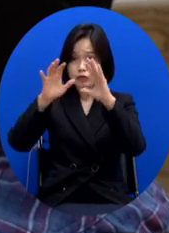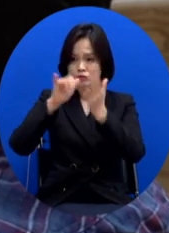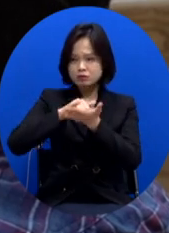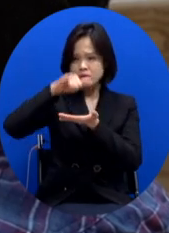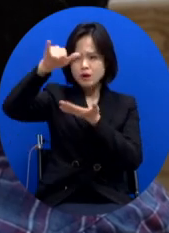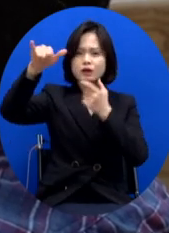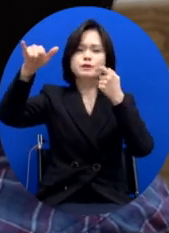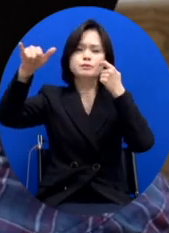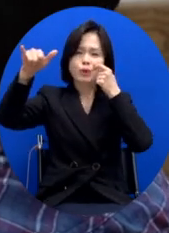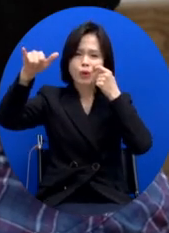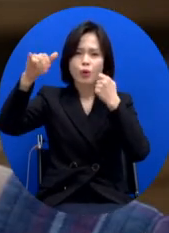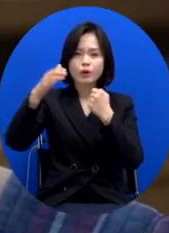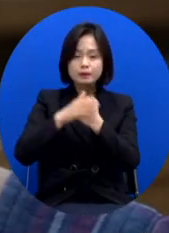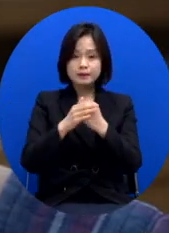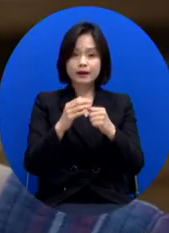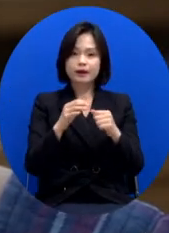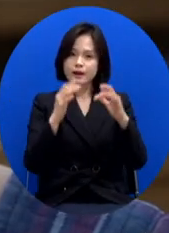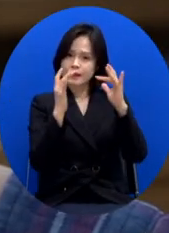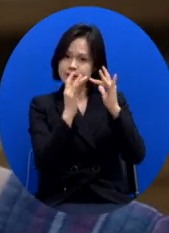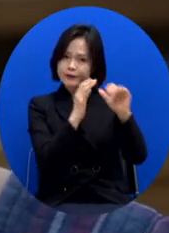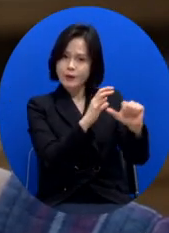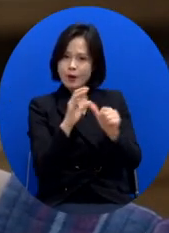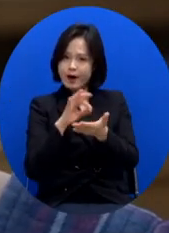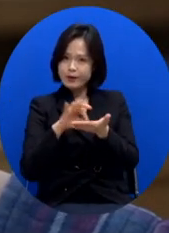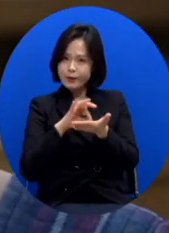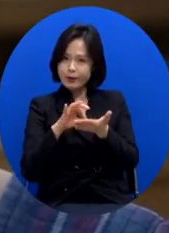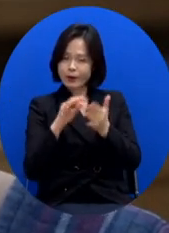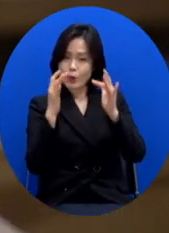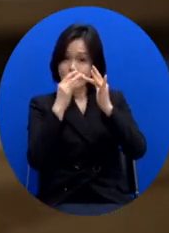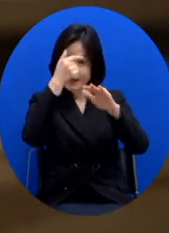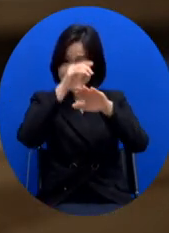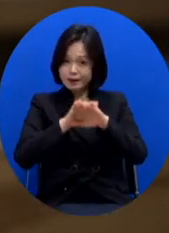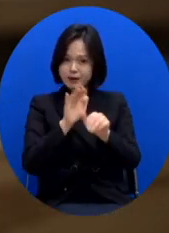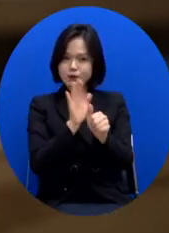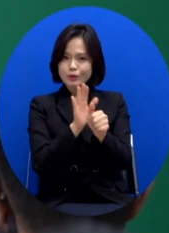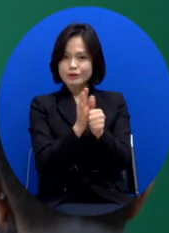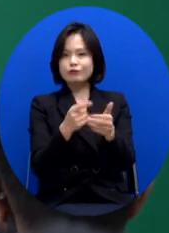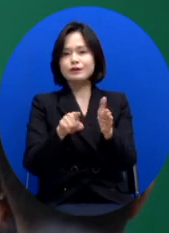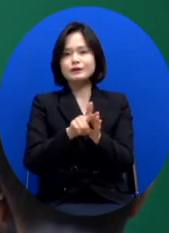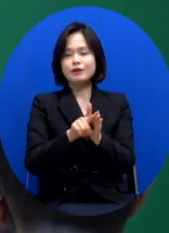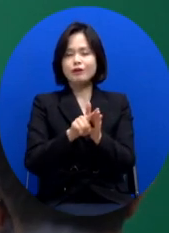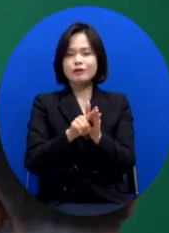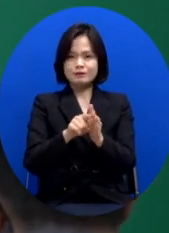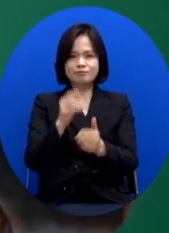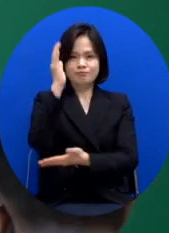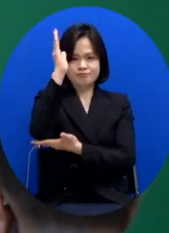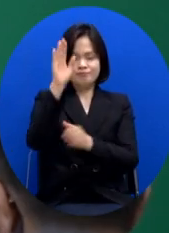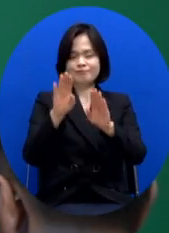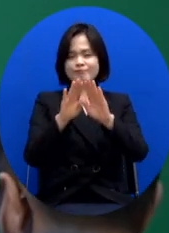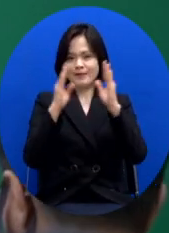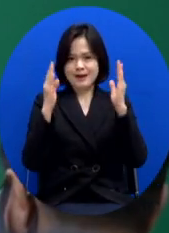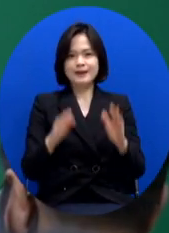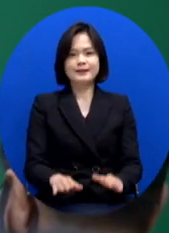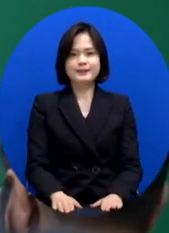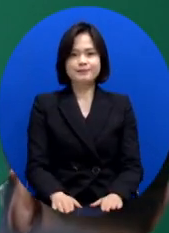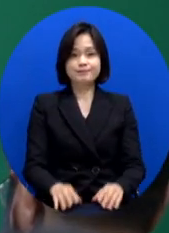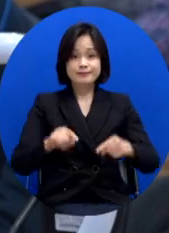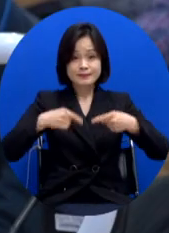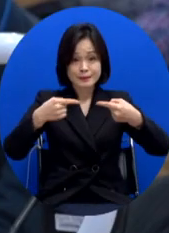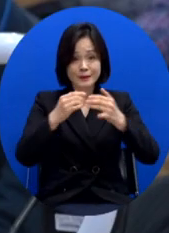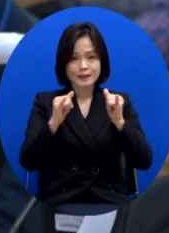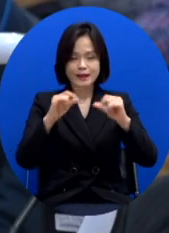등 온라인을 활용해 선교 활로를 모색할 수 있도록 돕기 위해서입니다. 세미나 현장에는 방역수칙